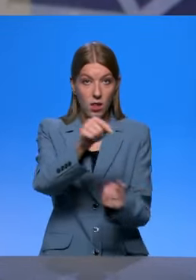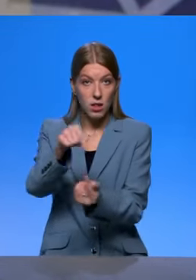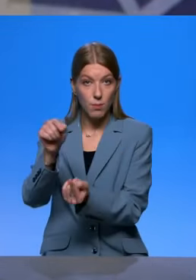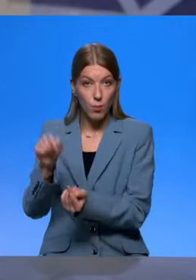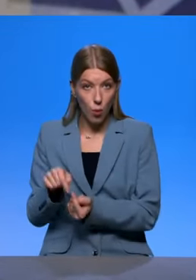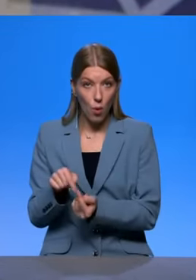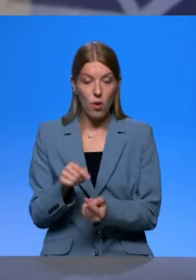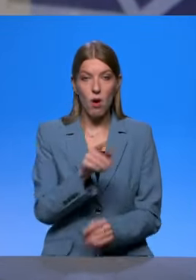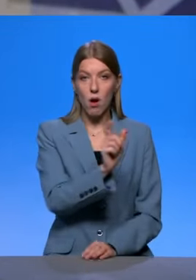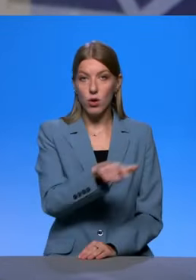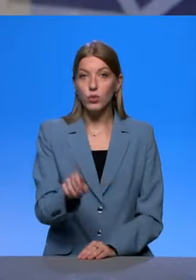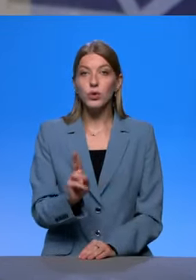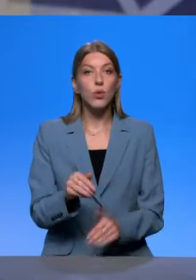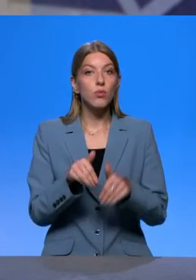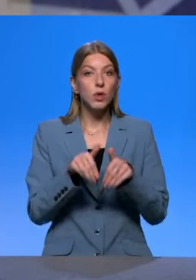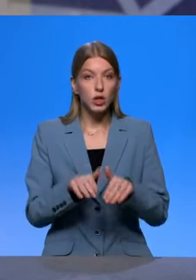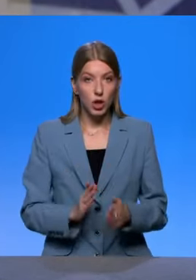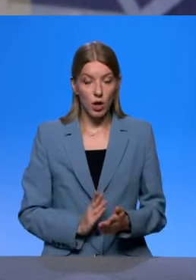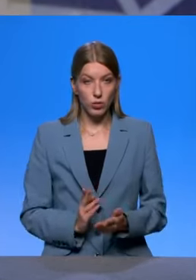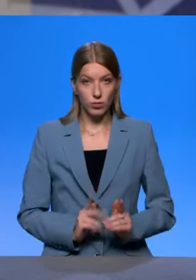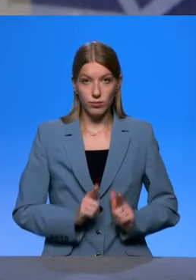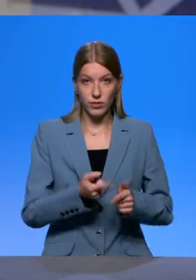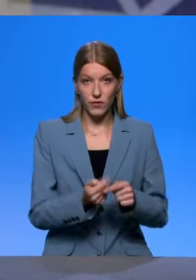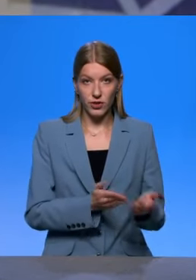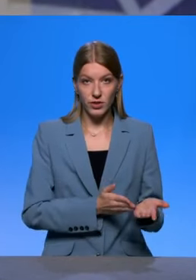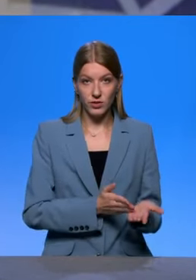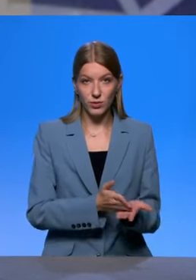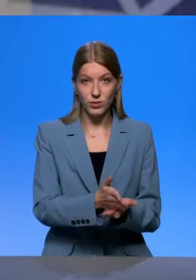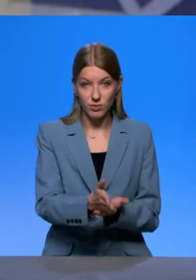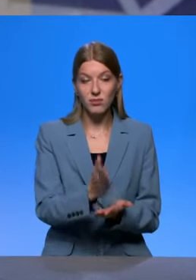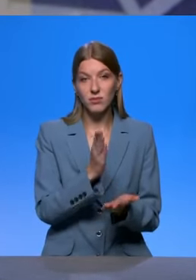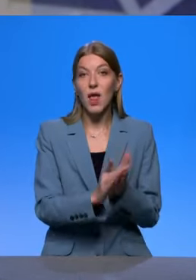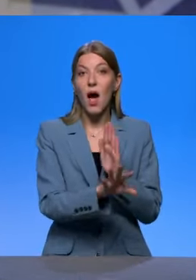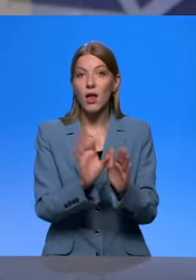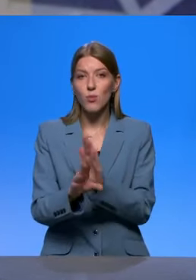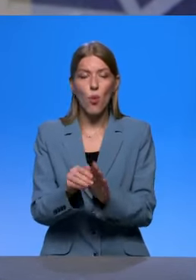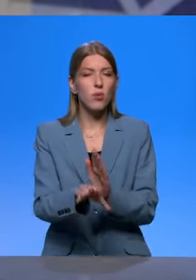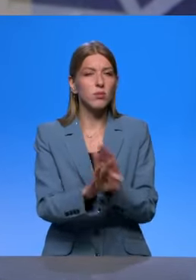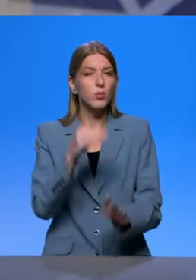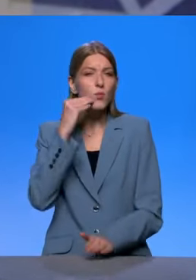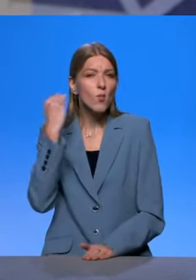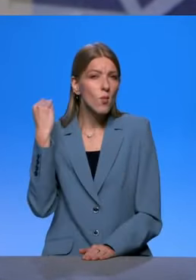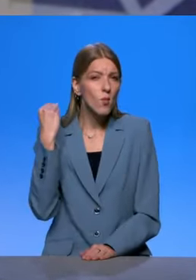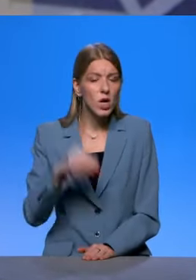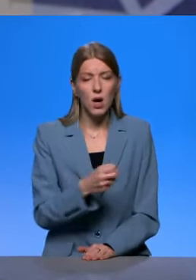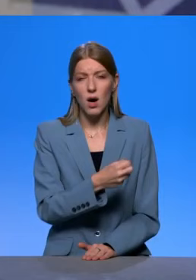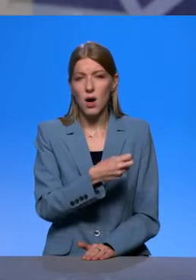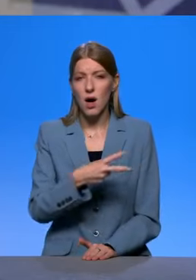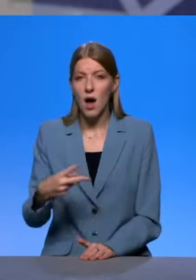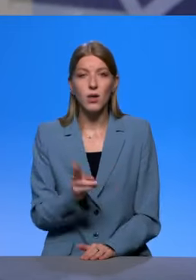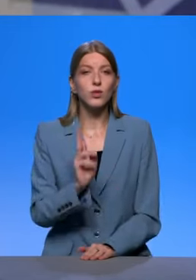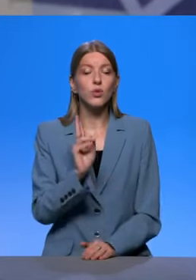эти фильтры определенные, они их проходят, эти шлюзы, и отбираются лучшие из лучших, там, способные к тем или